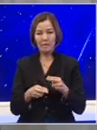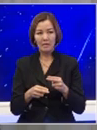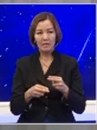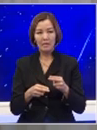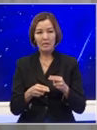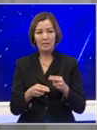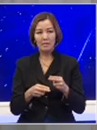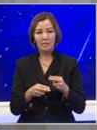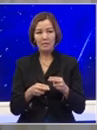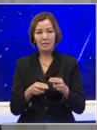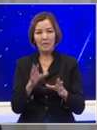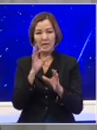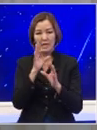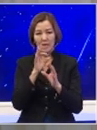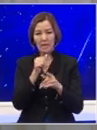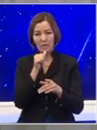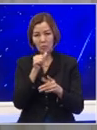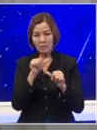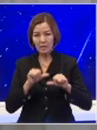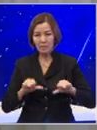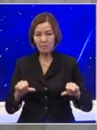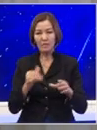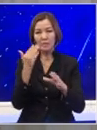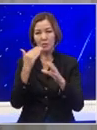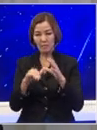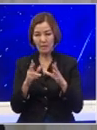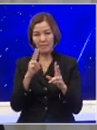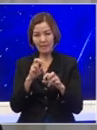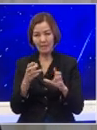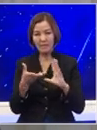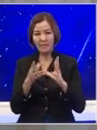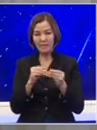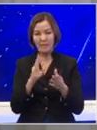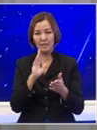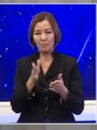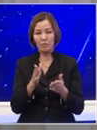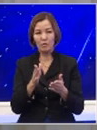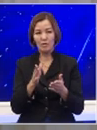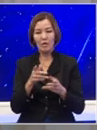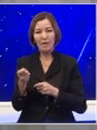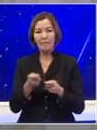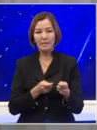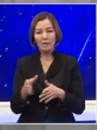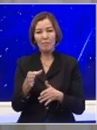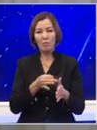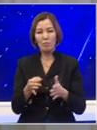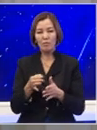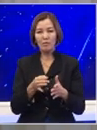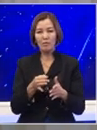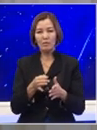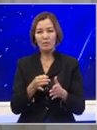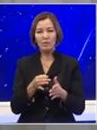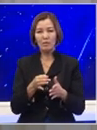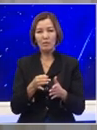сіздерге экспертизаға кіреді. Госэкспертиза. Одан шыққаннан кейін жаңағы басқарма, облыстық басқарма ЖКХ-сын айтуы